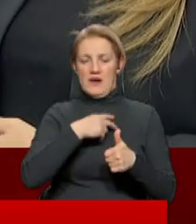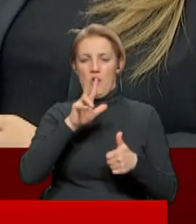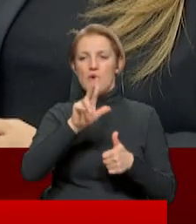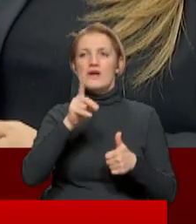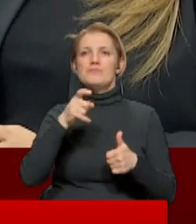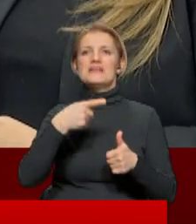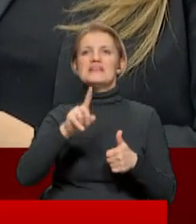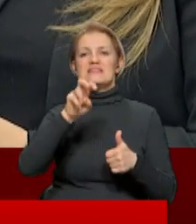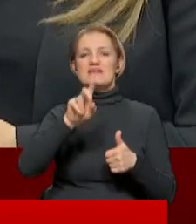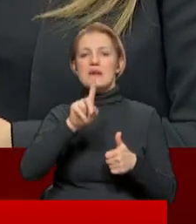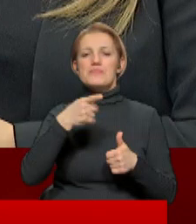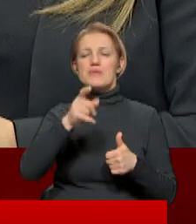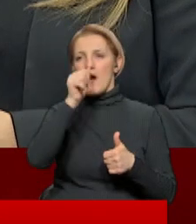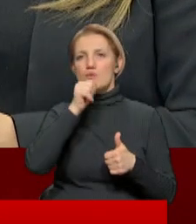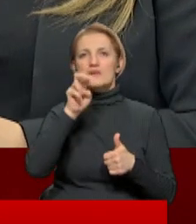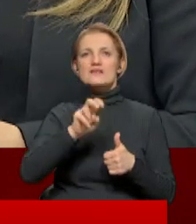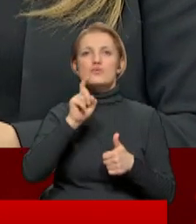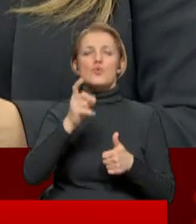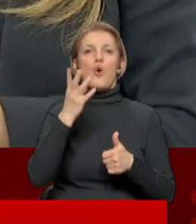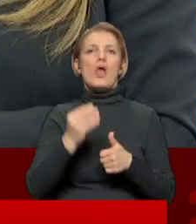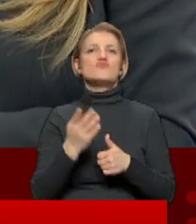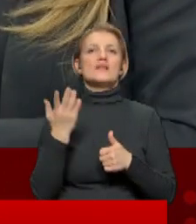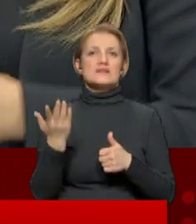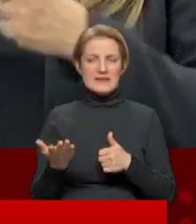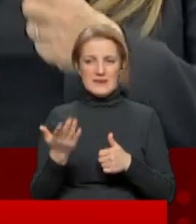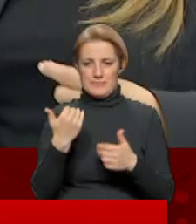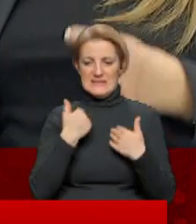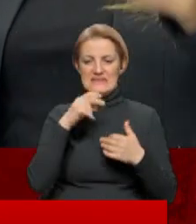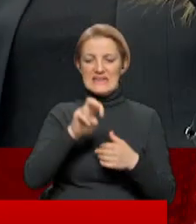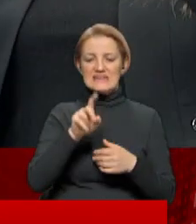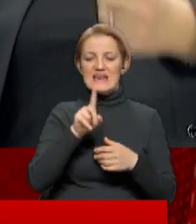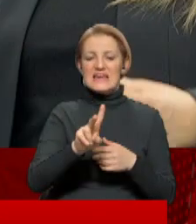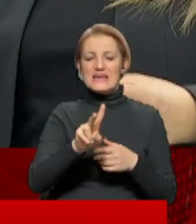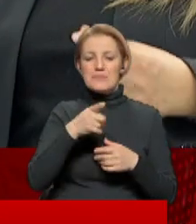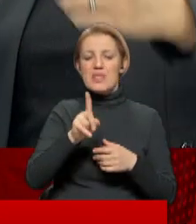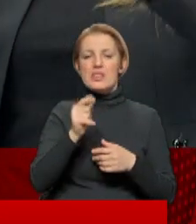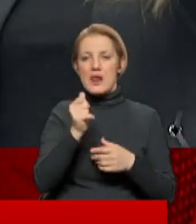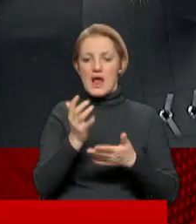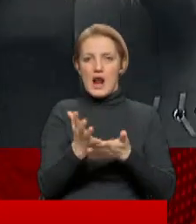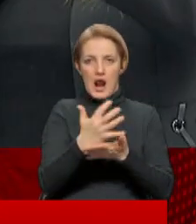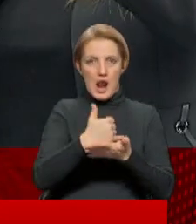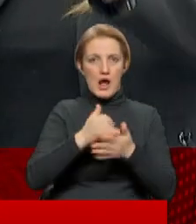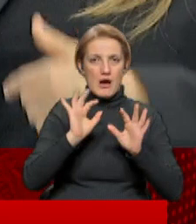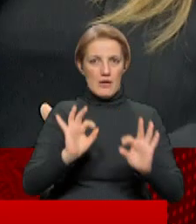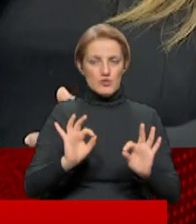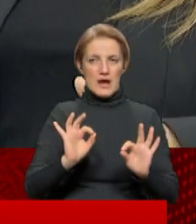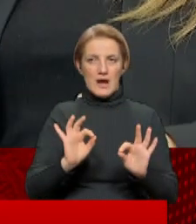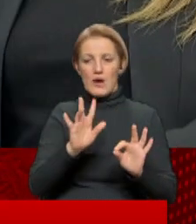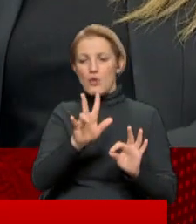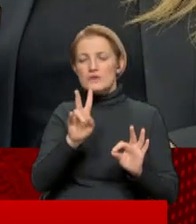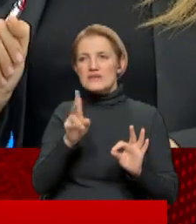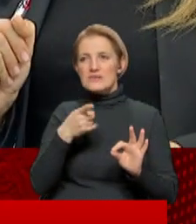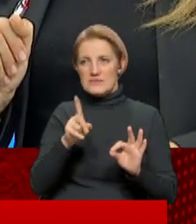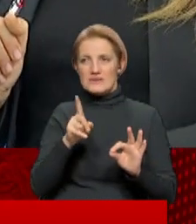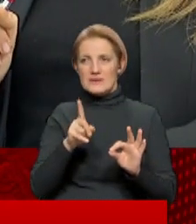lira değil 81.689 lira olacaktı. Yani biz 82 bin lira kazandığımızda bir üst vergi dilimine çıkacaktık. 32 bin